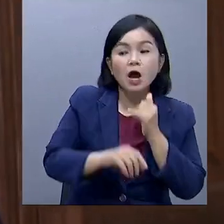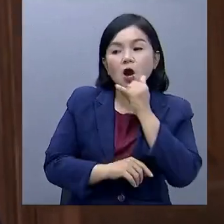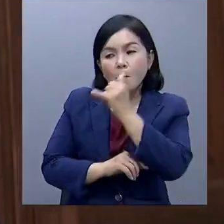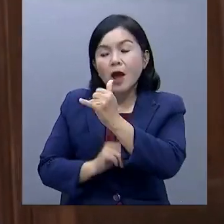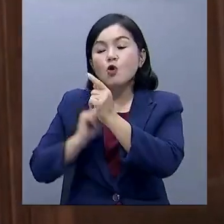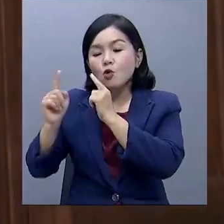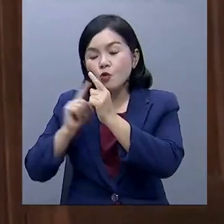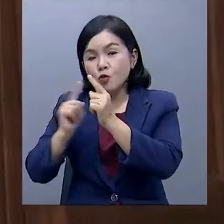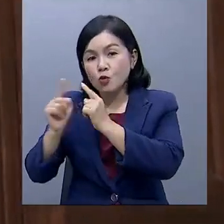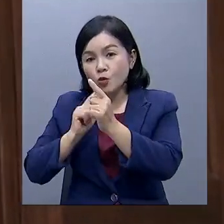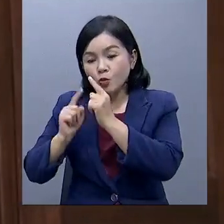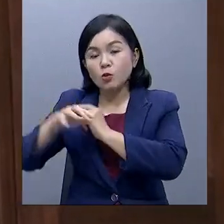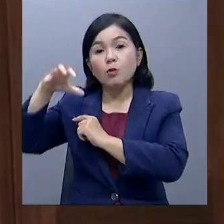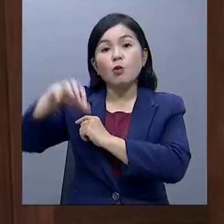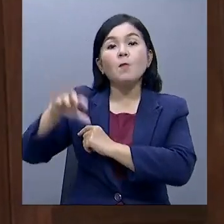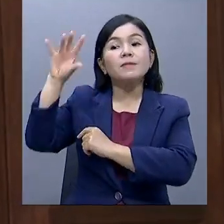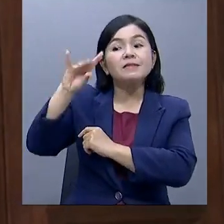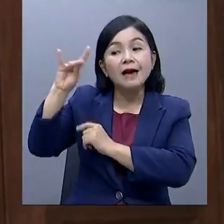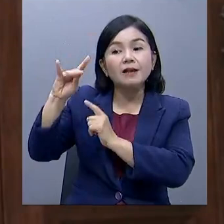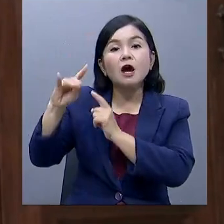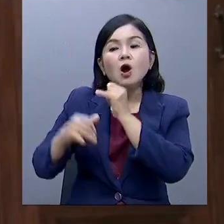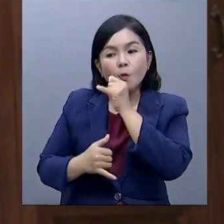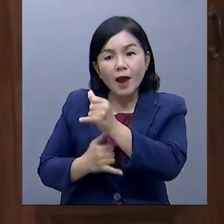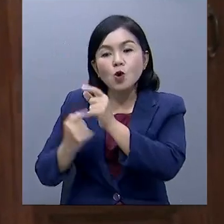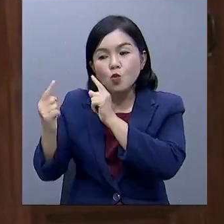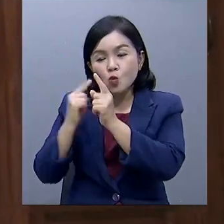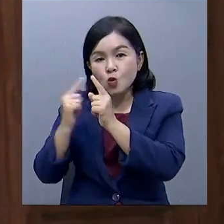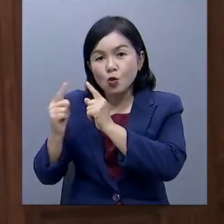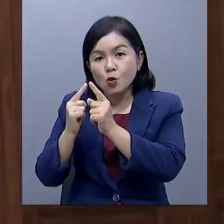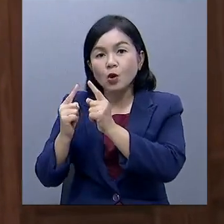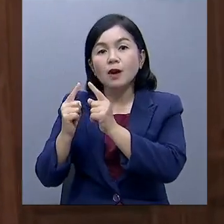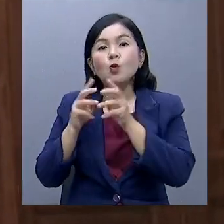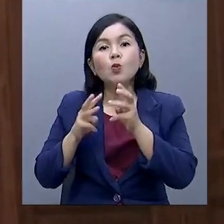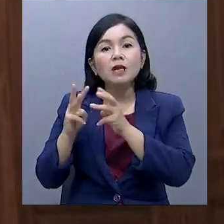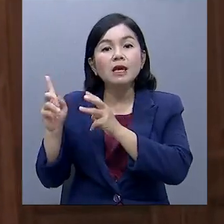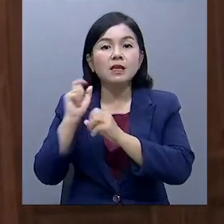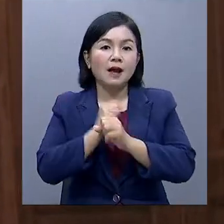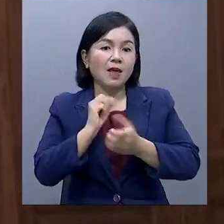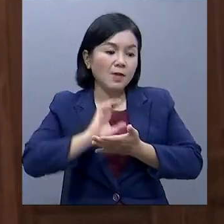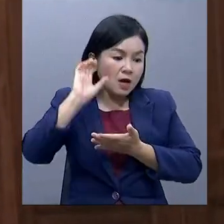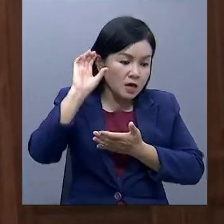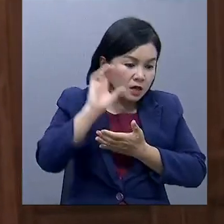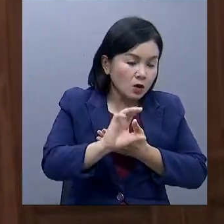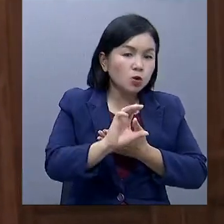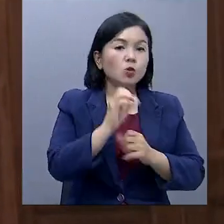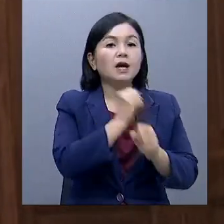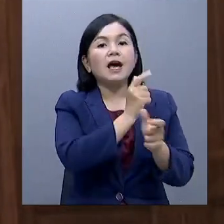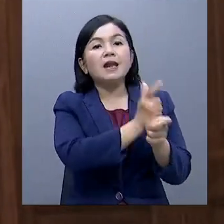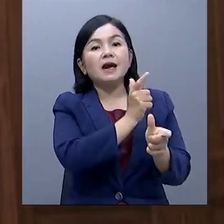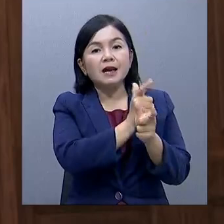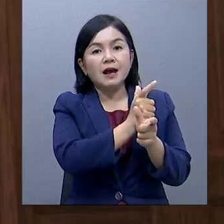ากับทางเจ้าหน้าที่ของกรมปศุสัตว์เพื่อที่ว่าเวลาออกไปลงทุนแล้วจะได้ไม่เสียเปล่าจะ